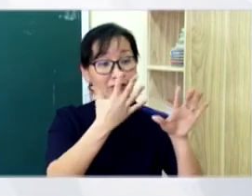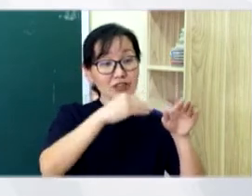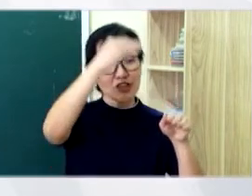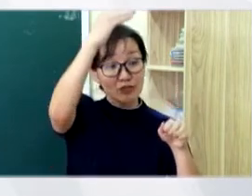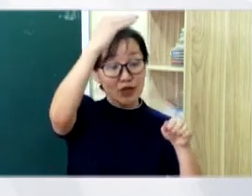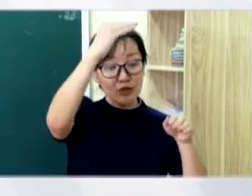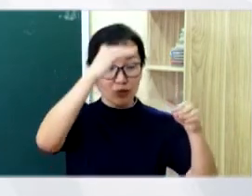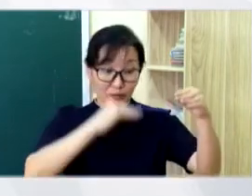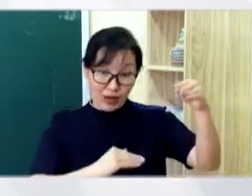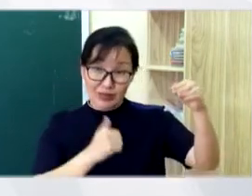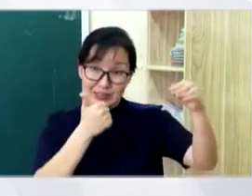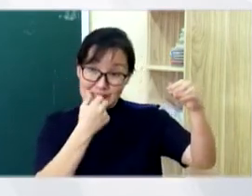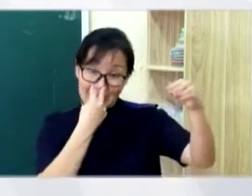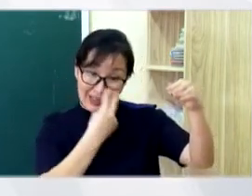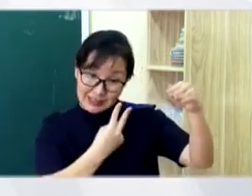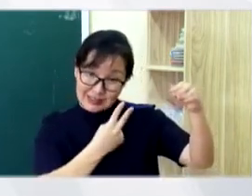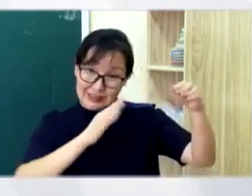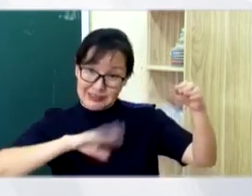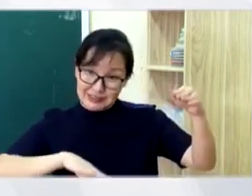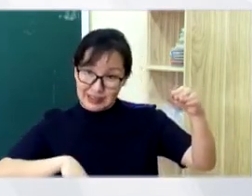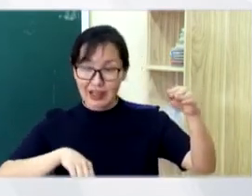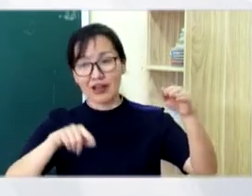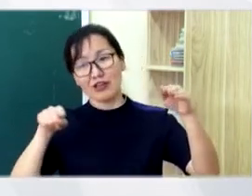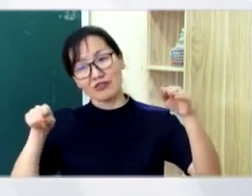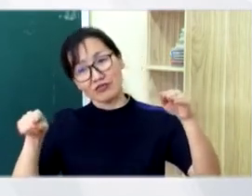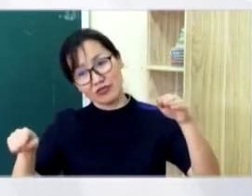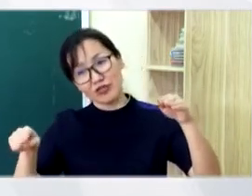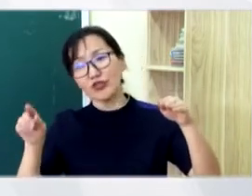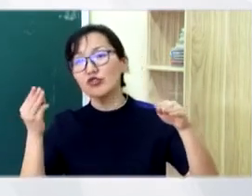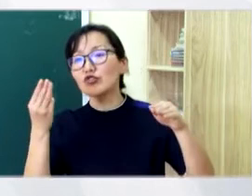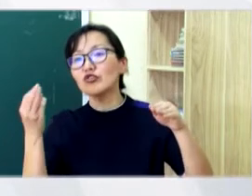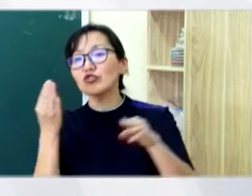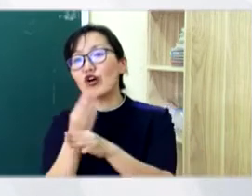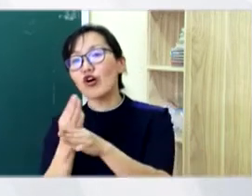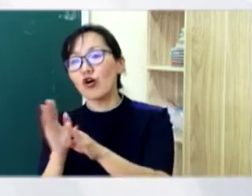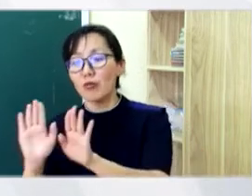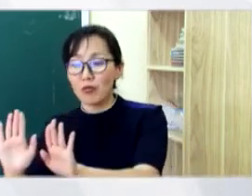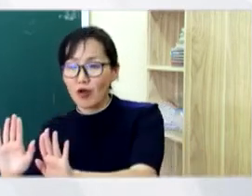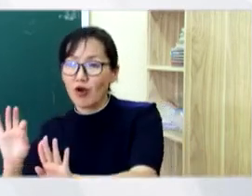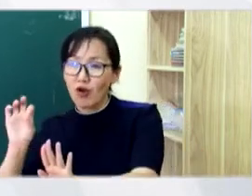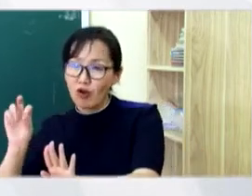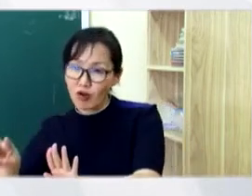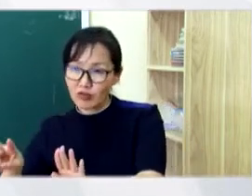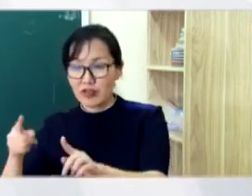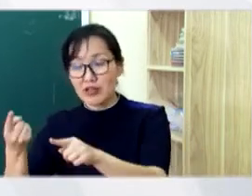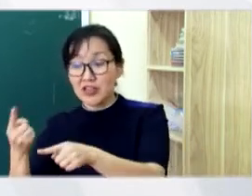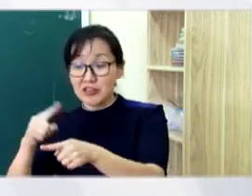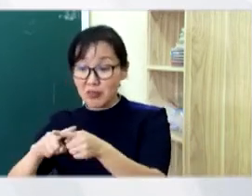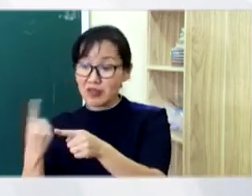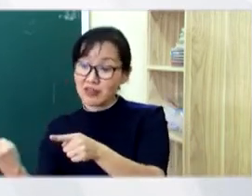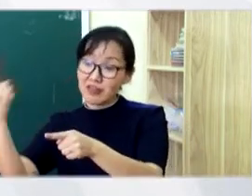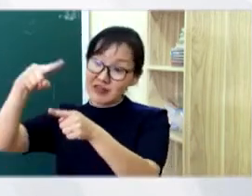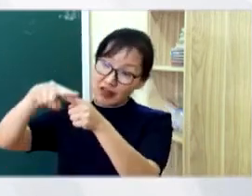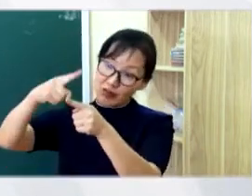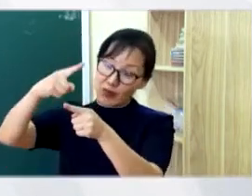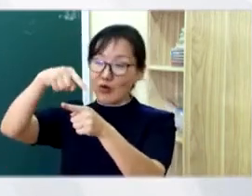бага байна уу гэдгийг хараад 5-аас бага байх юм бол тухайн орны цифрийг хэвээрнгээр нь бичнэ. А их байх юм